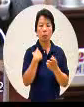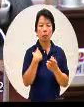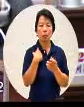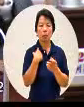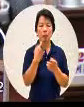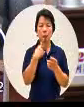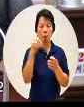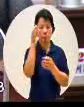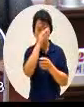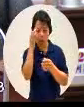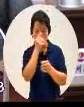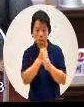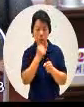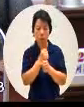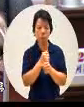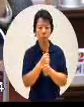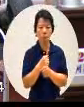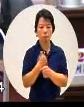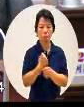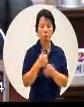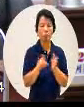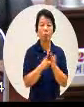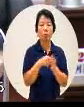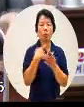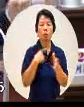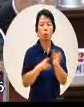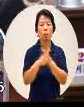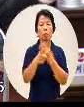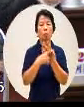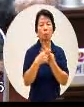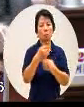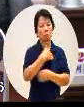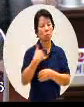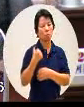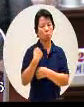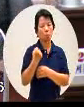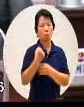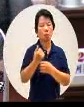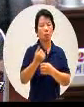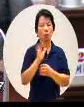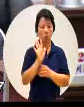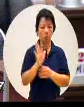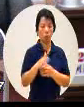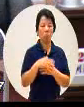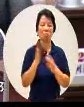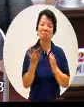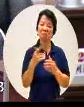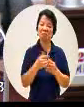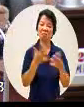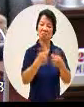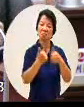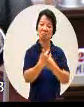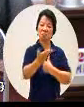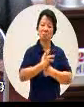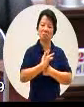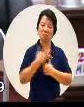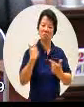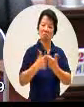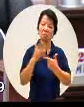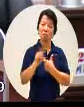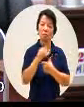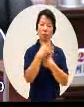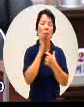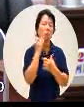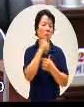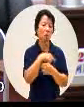要找一份較好的頭路我如果專業人力有到那裡高雄有沒有提供我相對應的機會如果薪水沒有到那裡我變